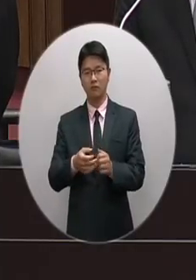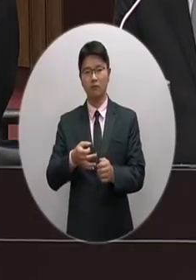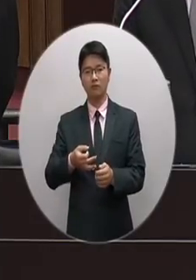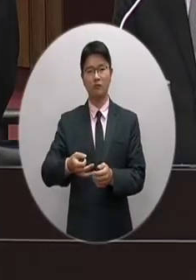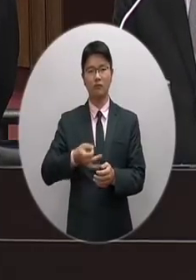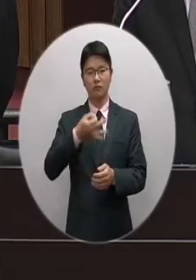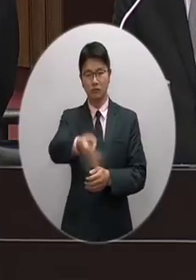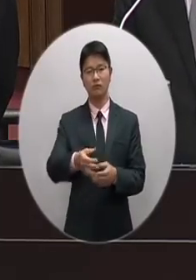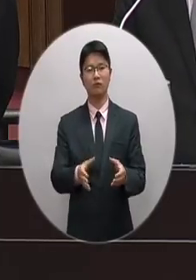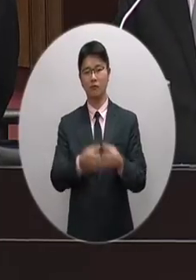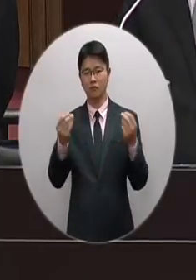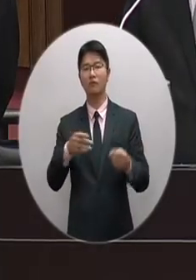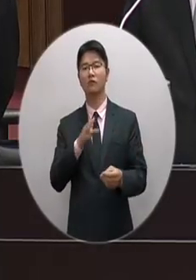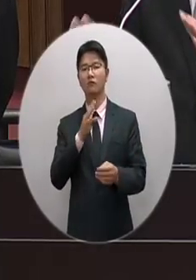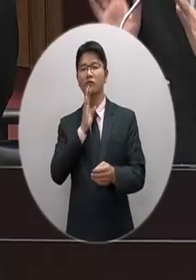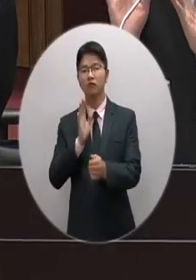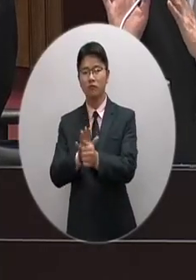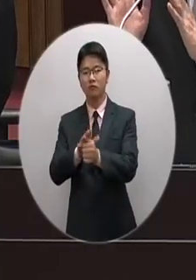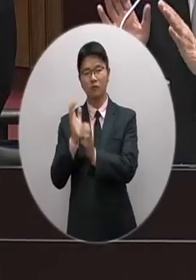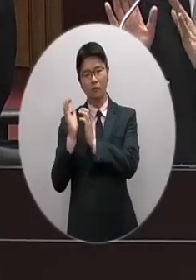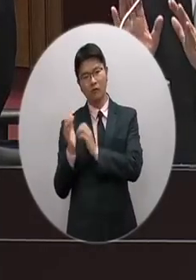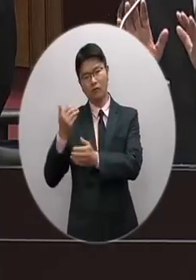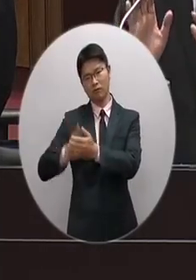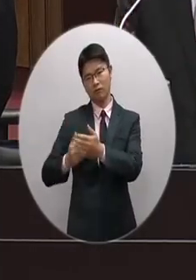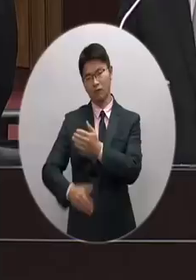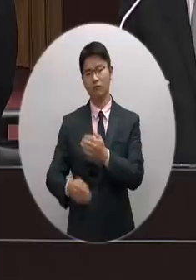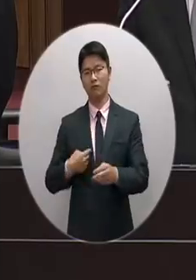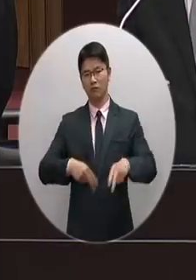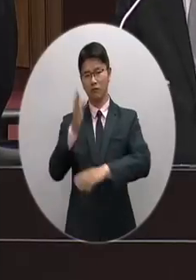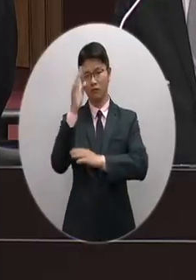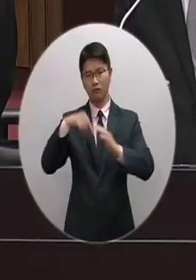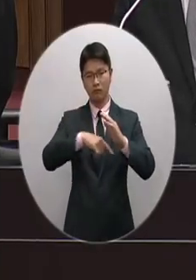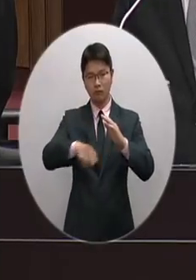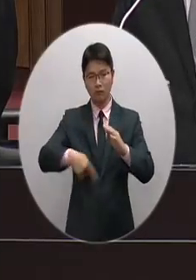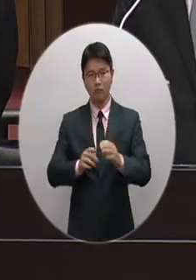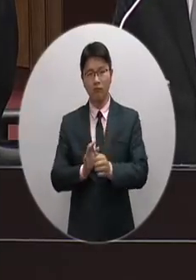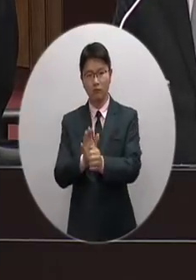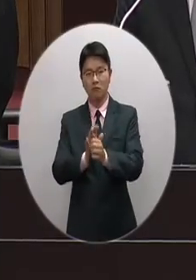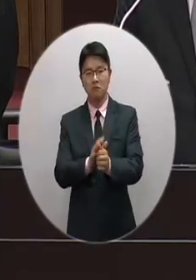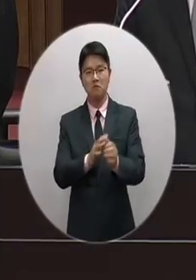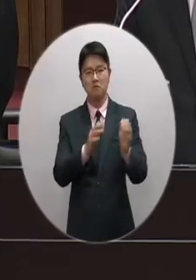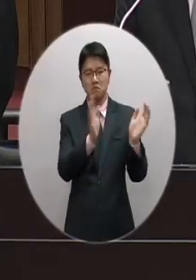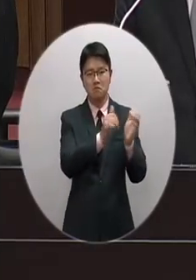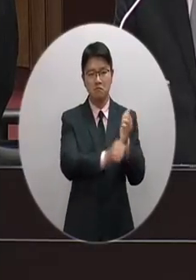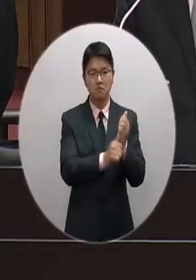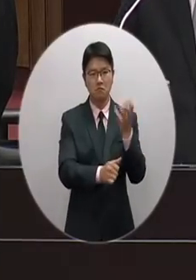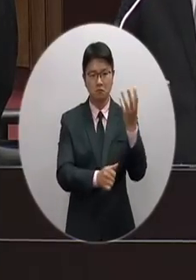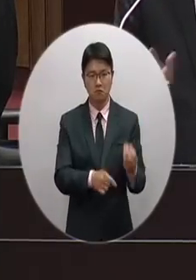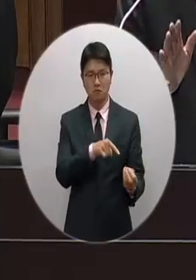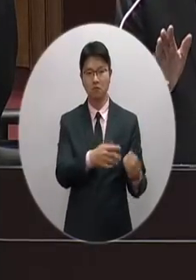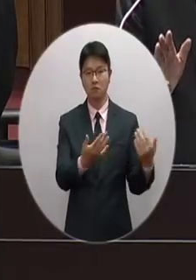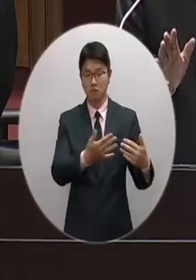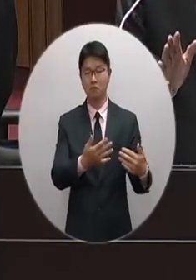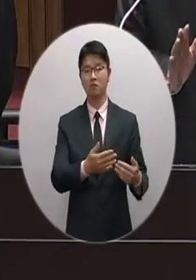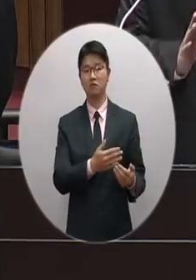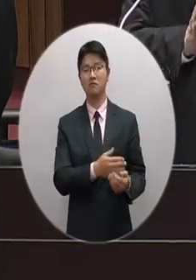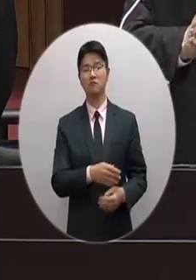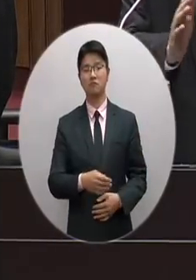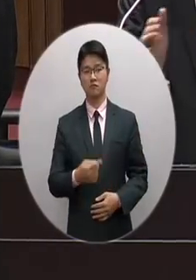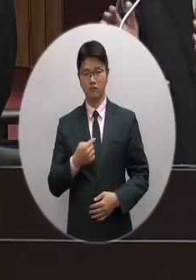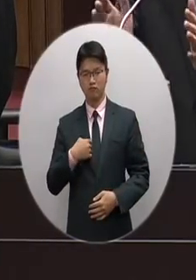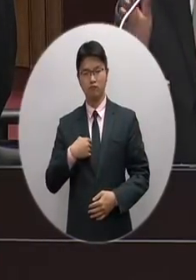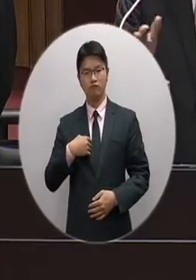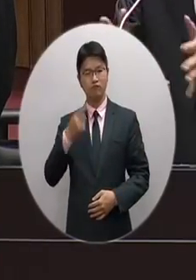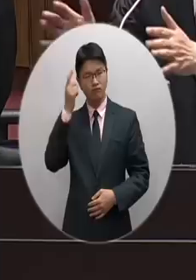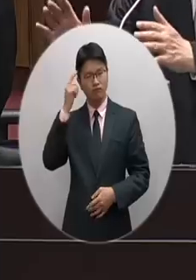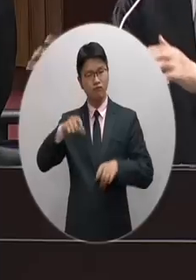这个就是要减轻他们的负担。所以行政院在推动这个解决少子化的问题的时候，其实是有提